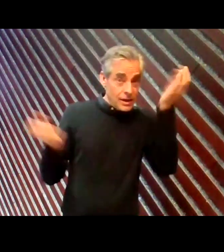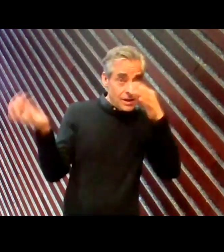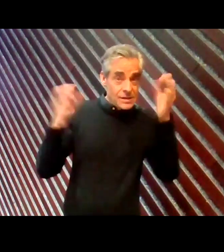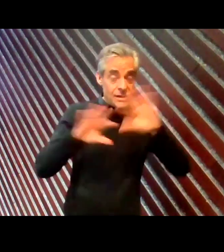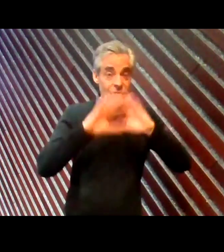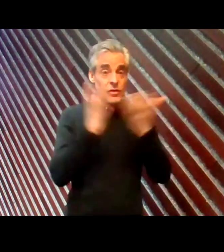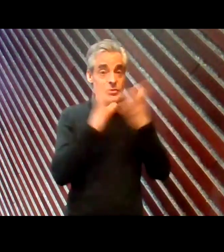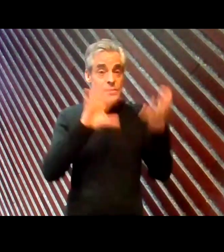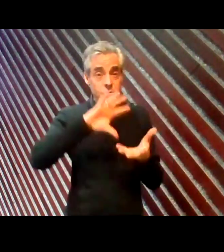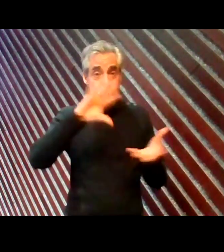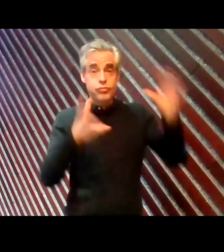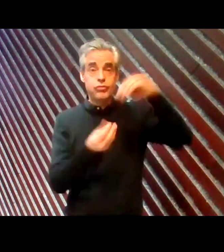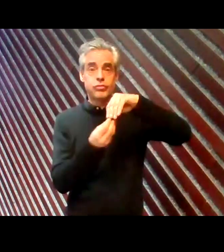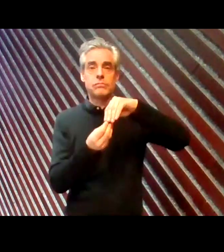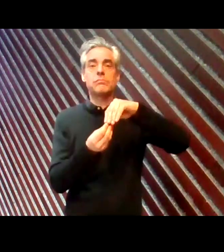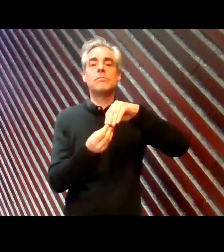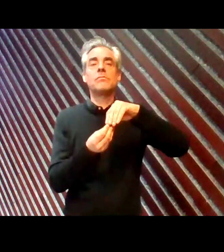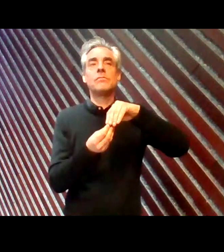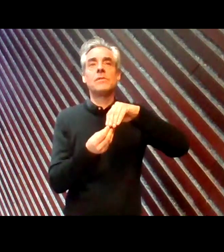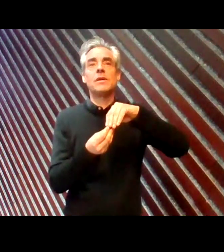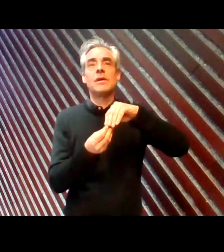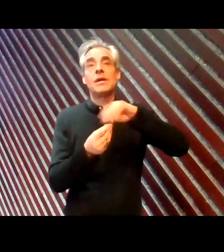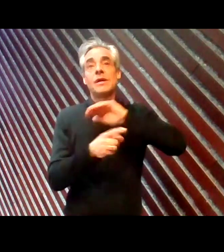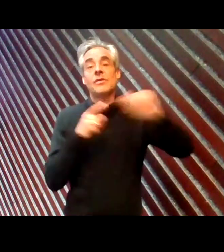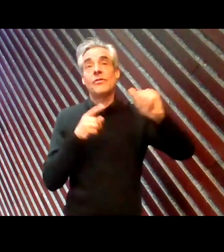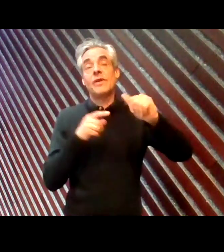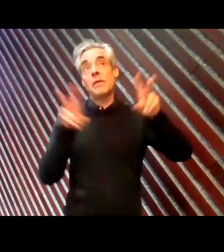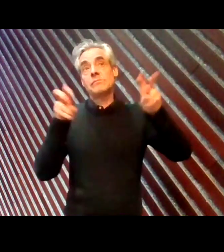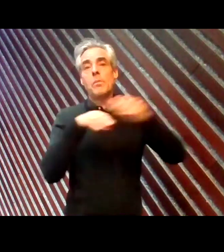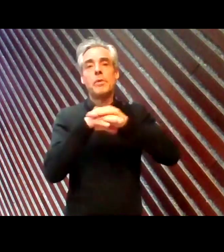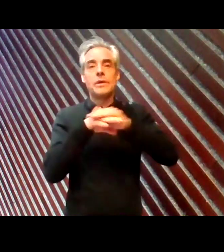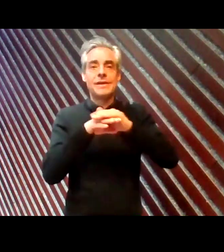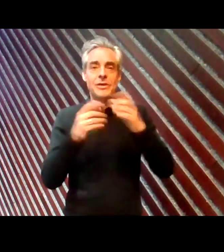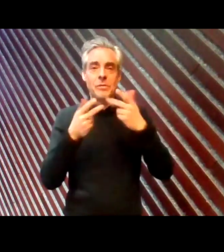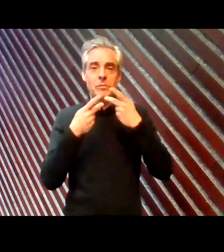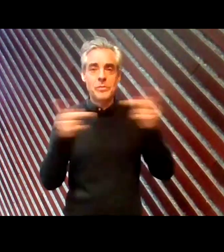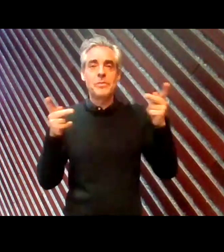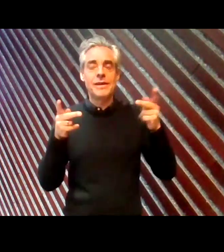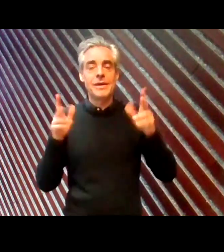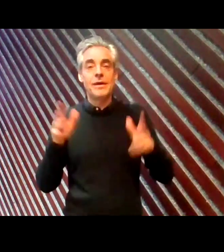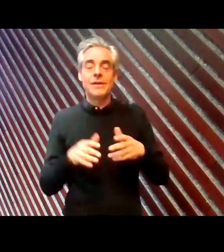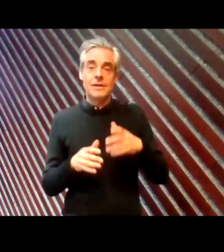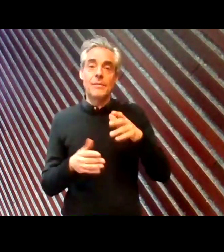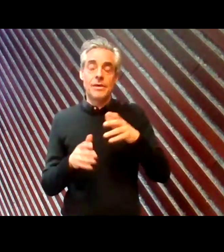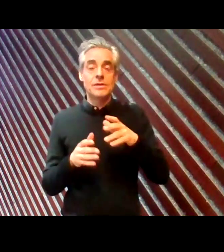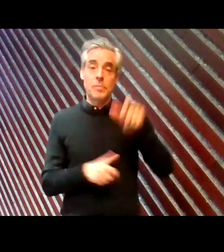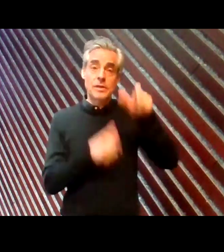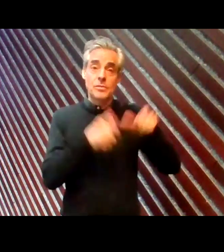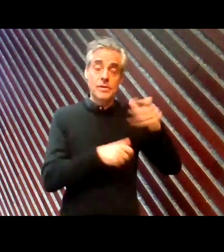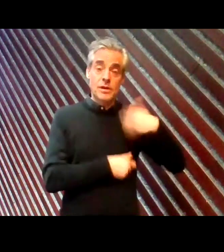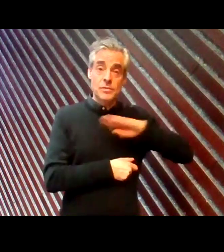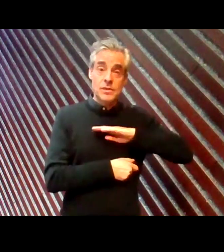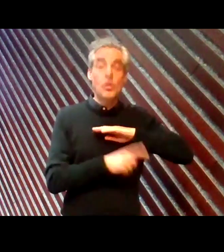ensemble de faire travailler ensemble et d'en faire aussi quelquefois de la politique publique pour qu'ensuite ça soit plus porté que par les seuls acteurs